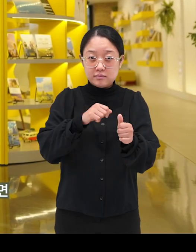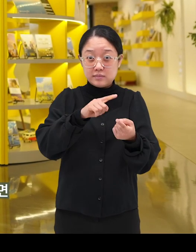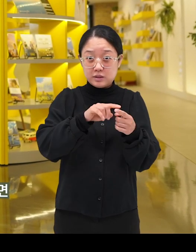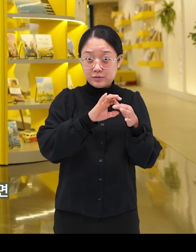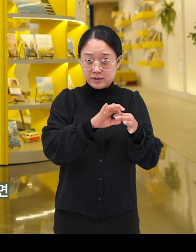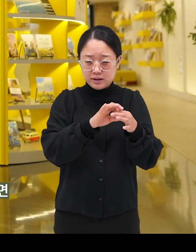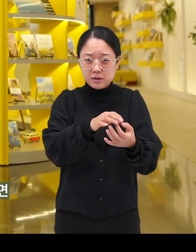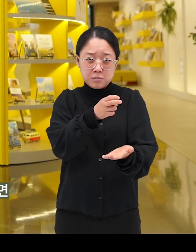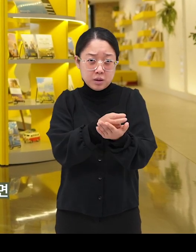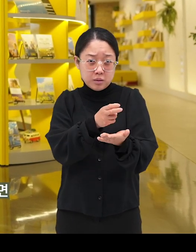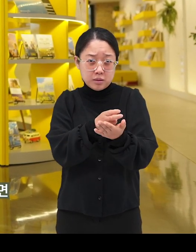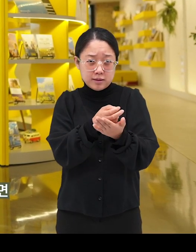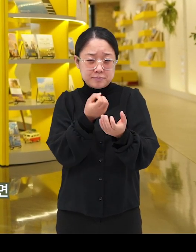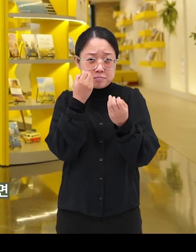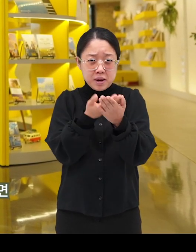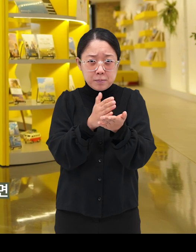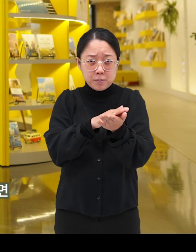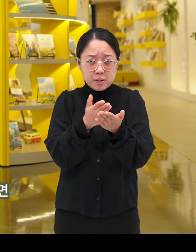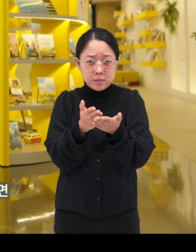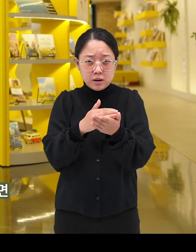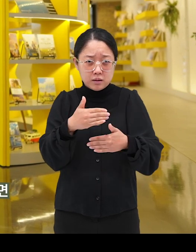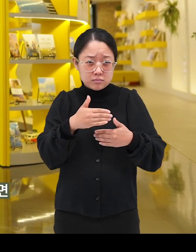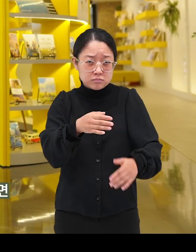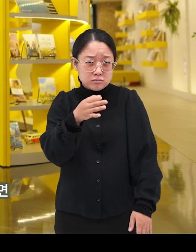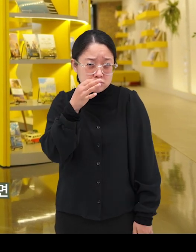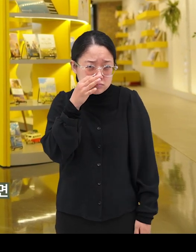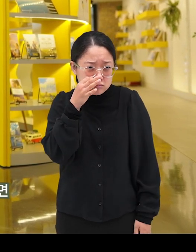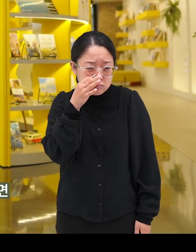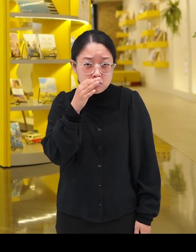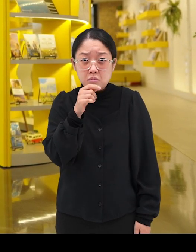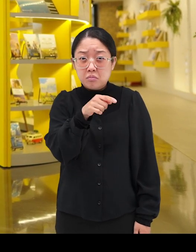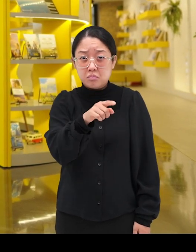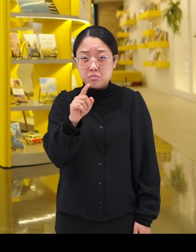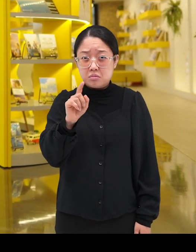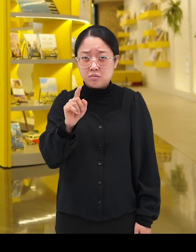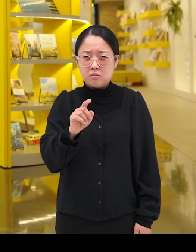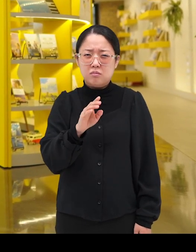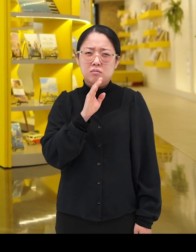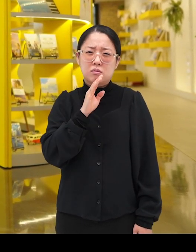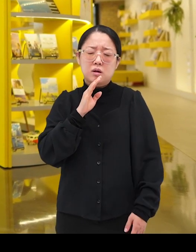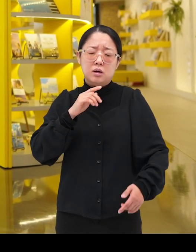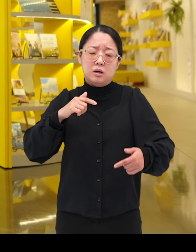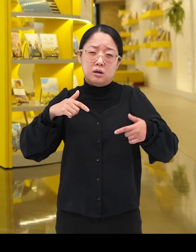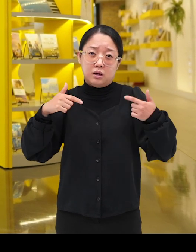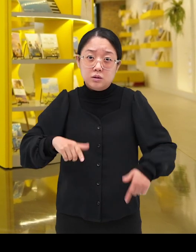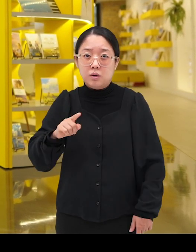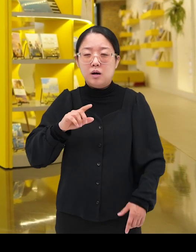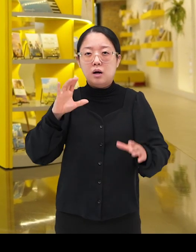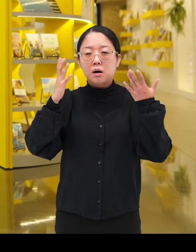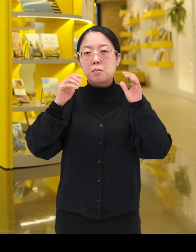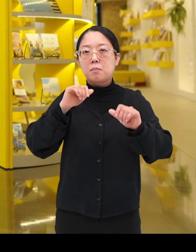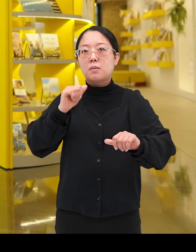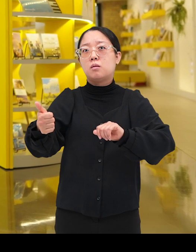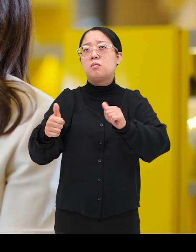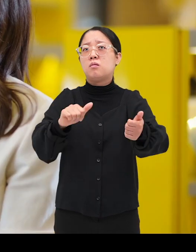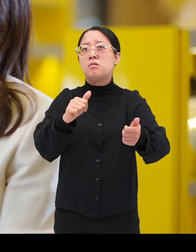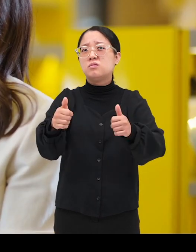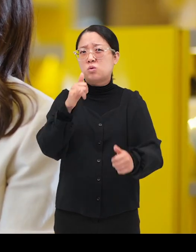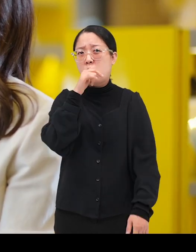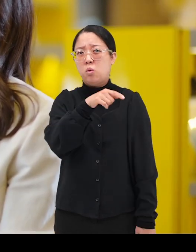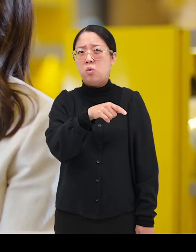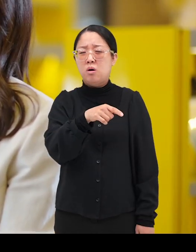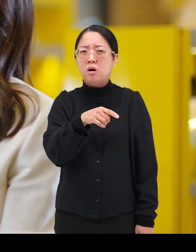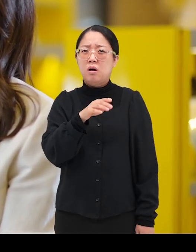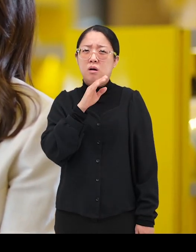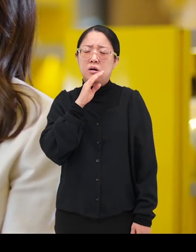아동학대 관련해서 이런 법들이 개정이 되는 과정을 보면 거기엔 항상 한 아이의 죽음이 있거든요.